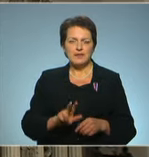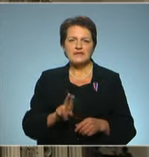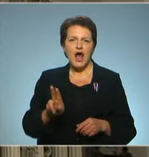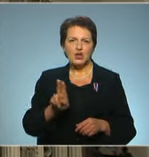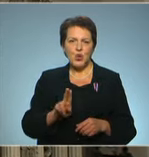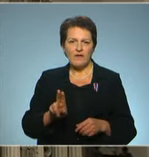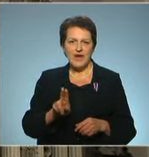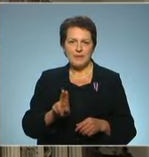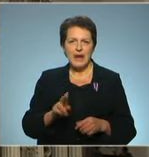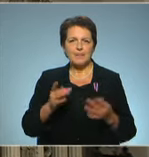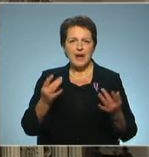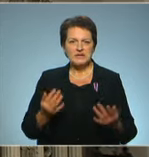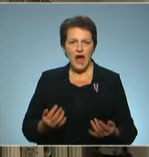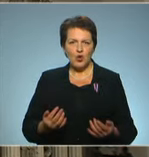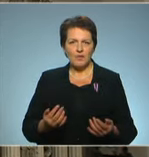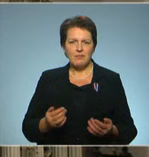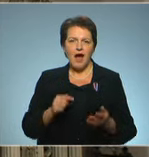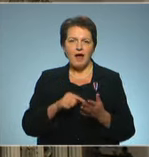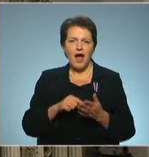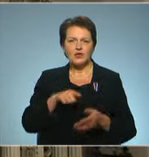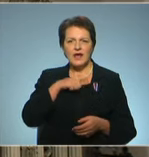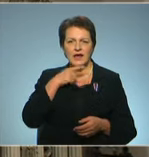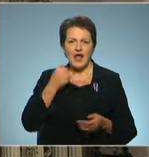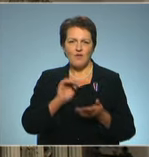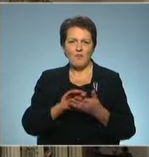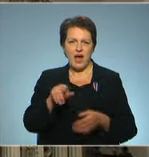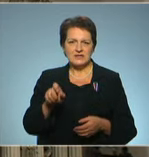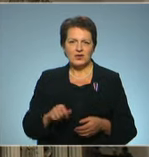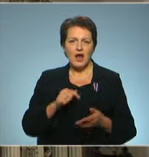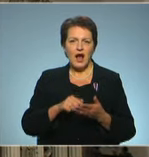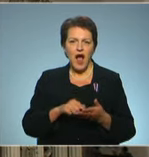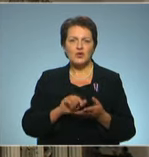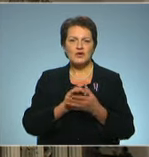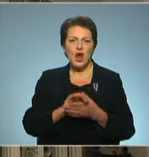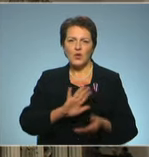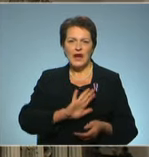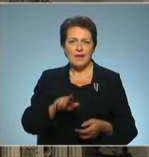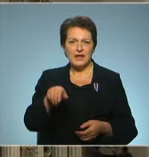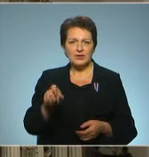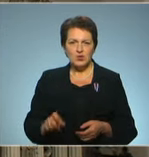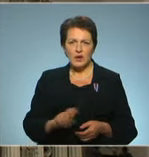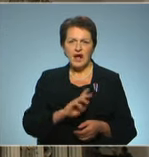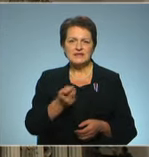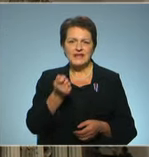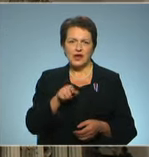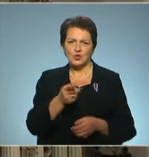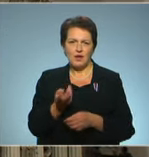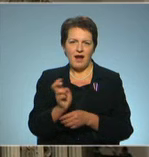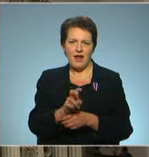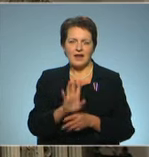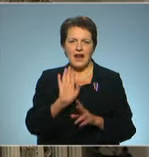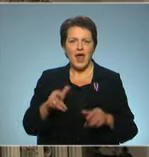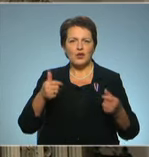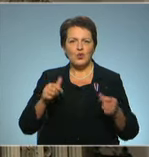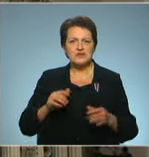18. novembra pasākumiem kādu krievu paziņu, kādu draugu nepilsoni, kas nekad tur neiet, lai